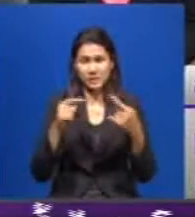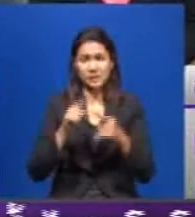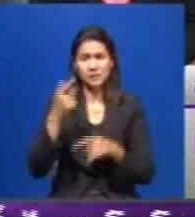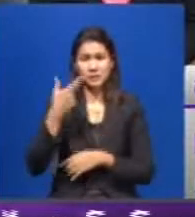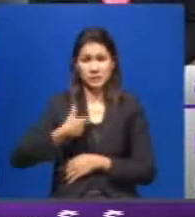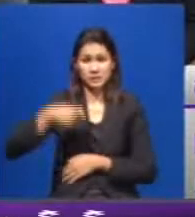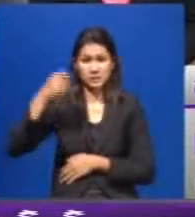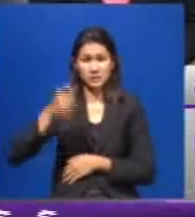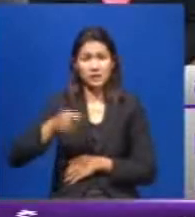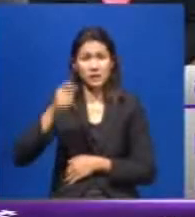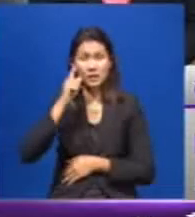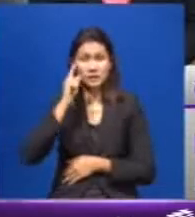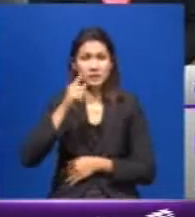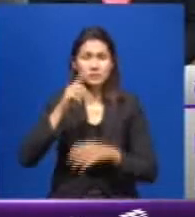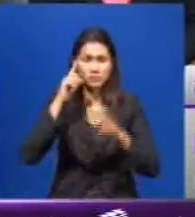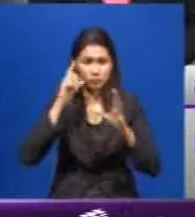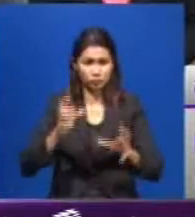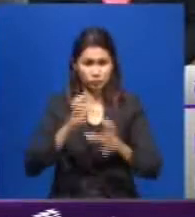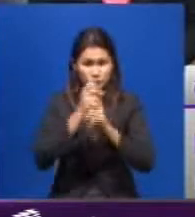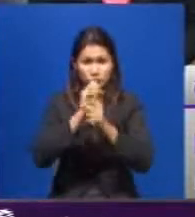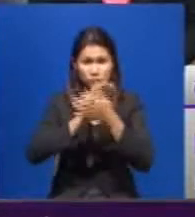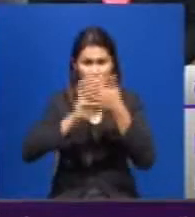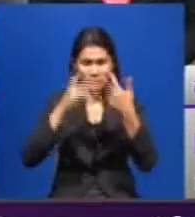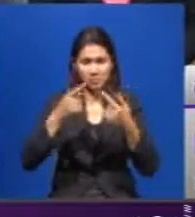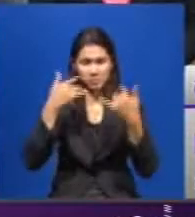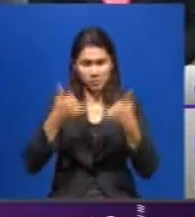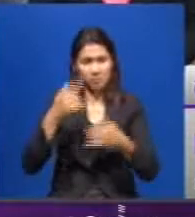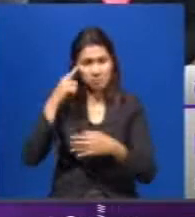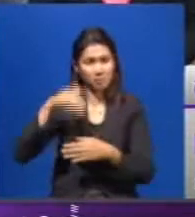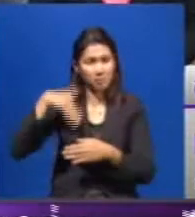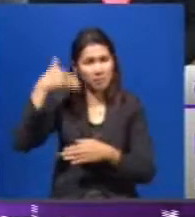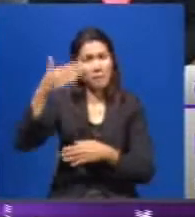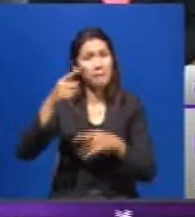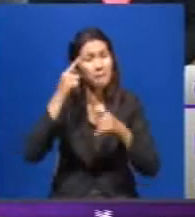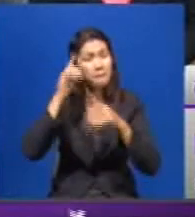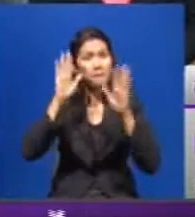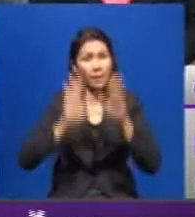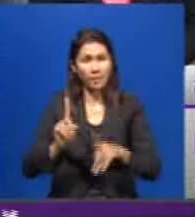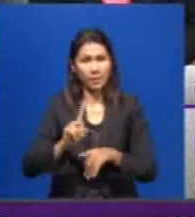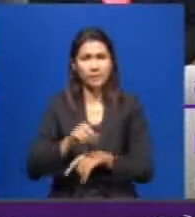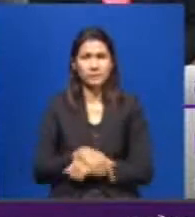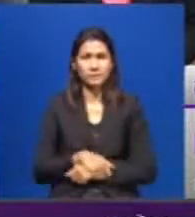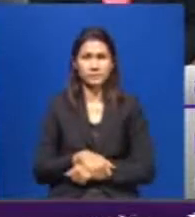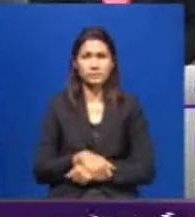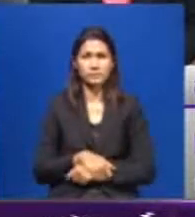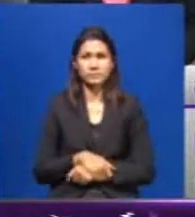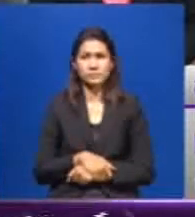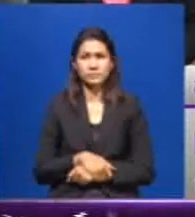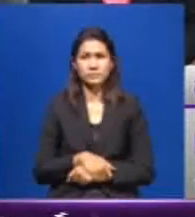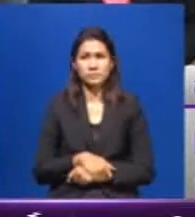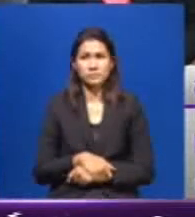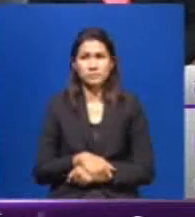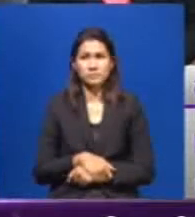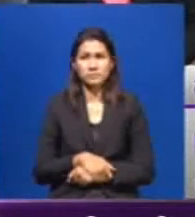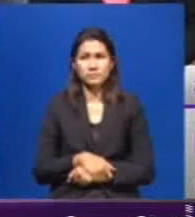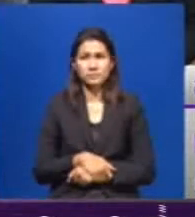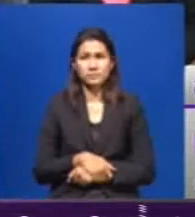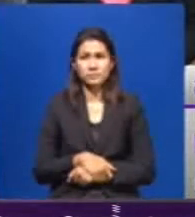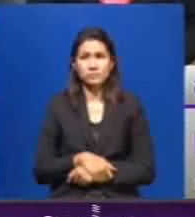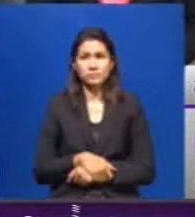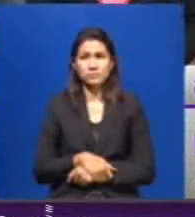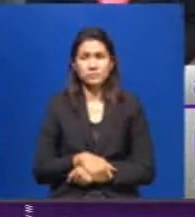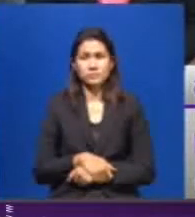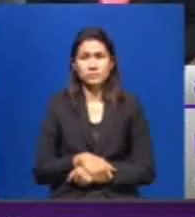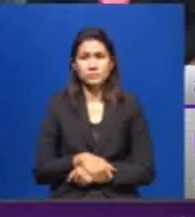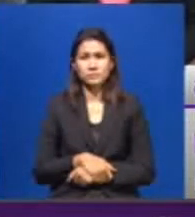ตอนนี้อาจารย์มองว่าทิศทางการเมืองหลังจากวันนี้ไปจะเป็นยังไงคะ ก็คือถ้าหากว่